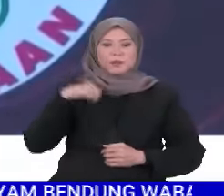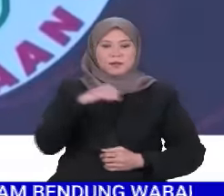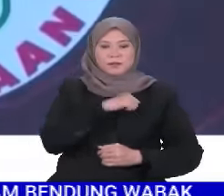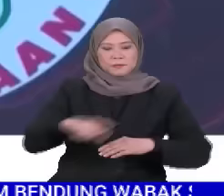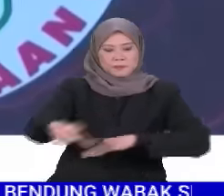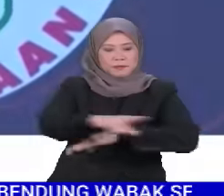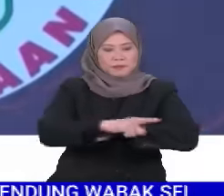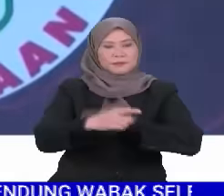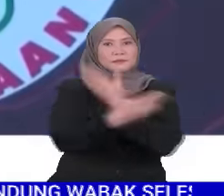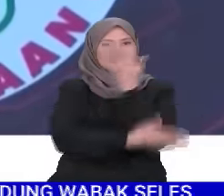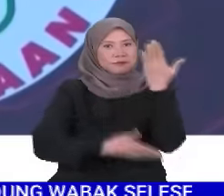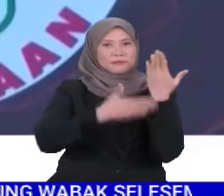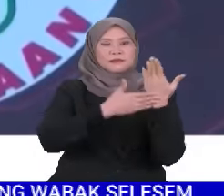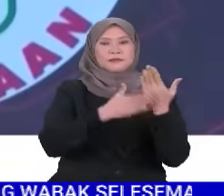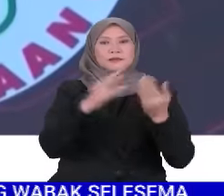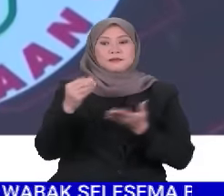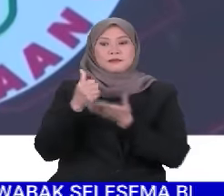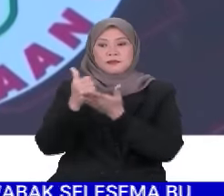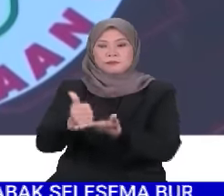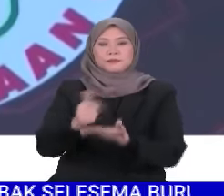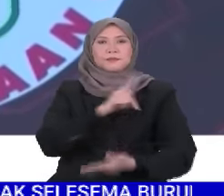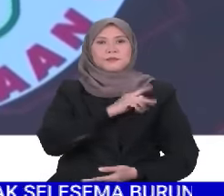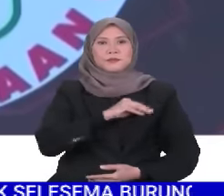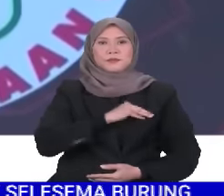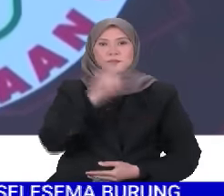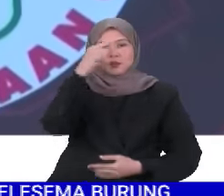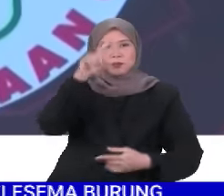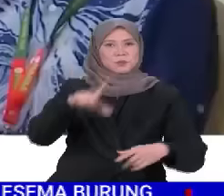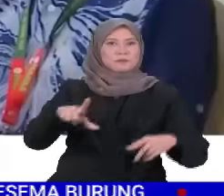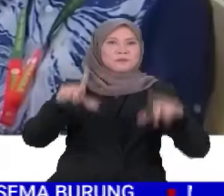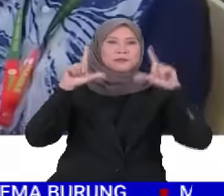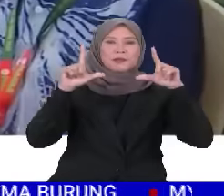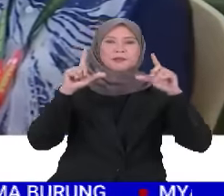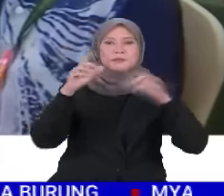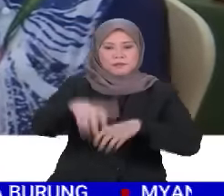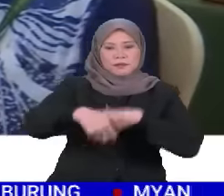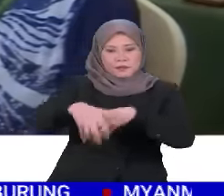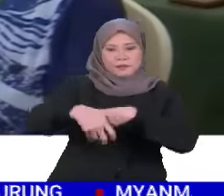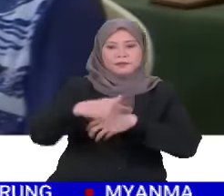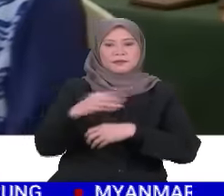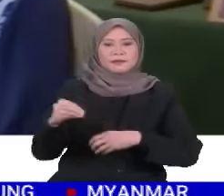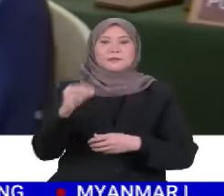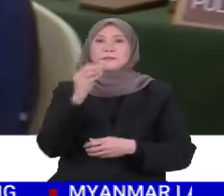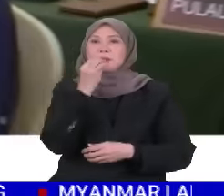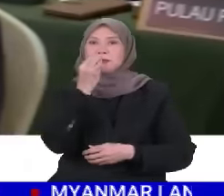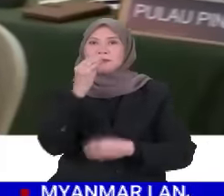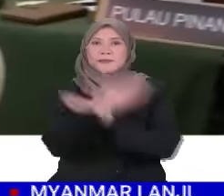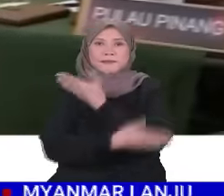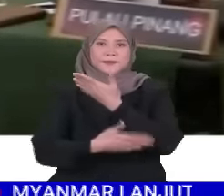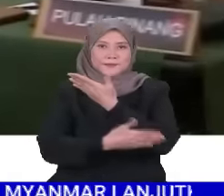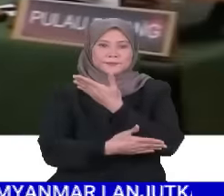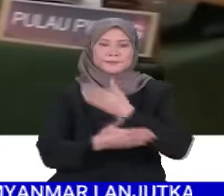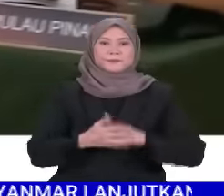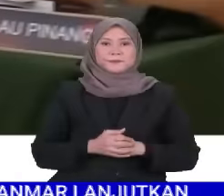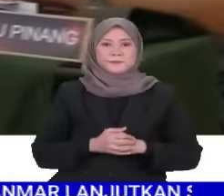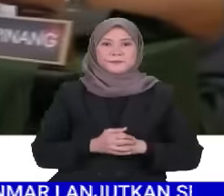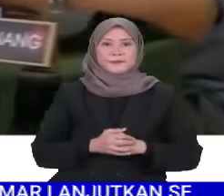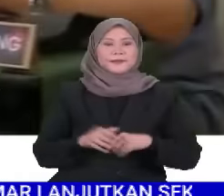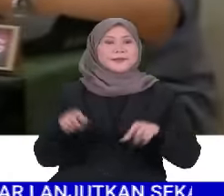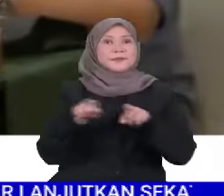peladang seluruh negara selain membantu kementerian dalam martabatkan sektor pertanian dan industri makanan negara dalam